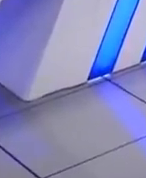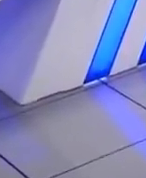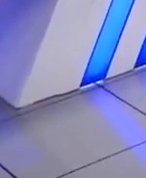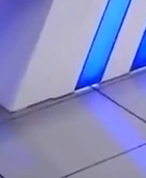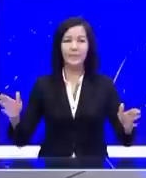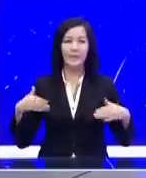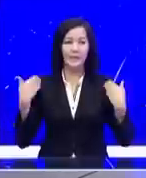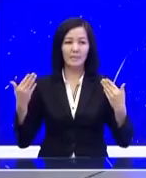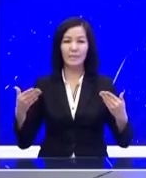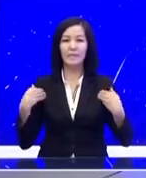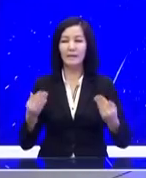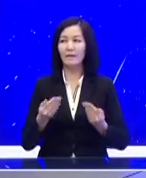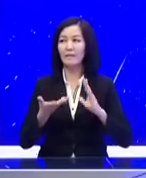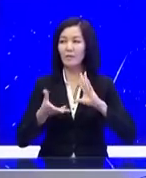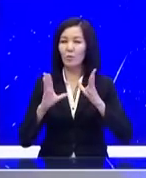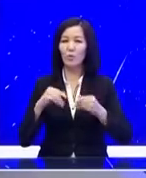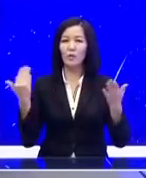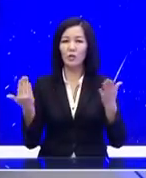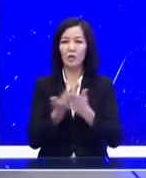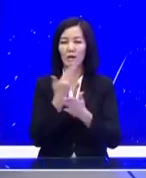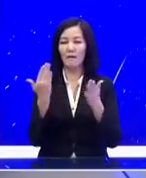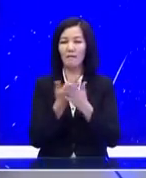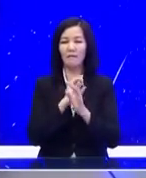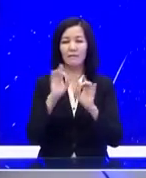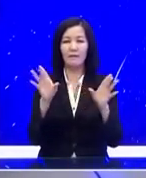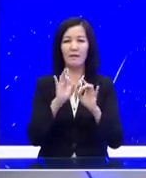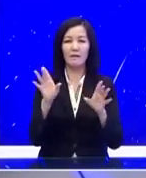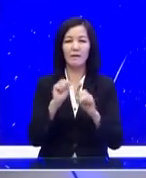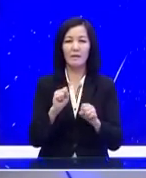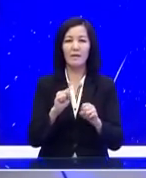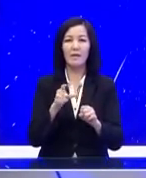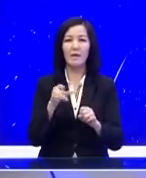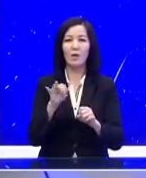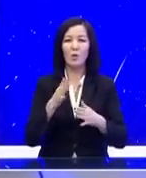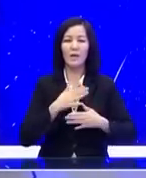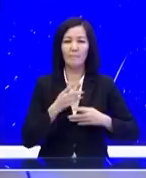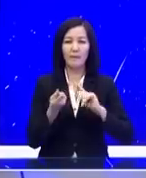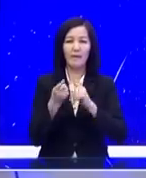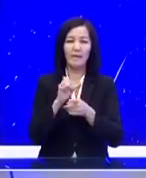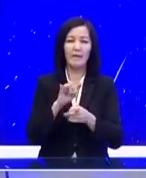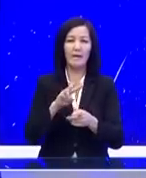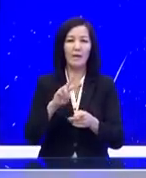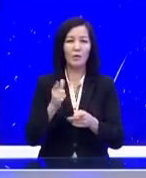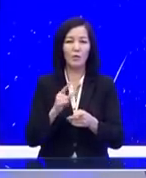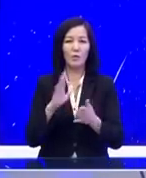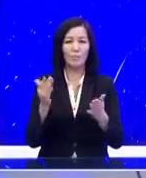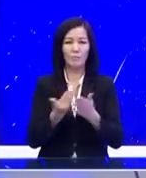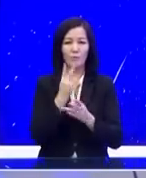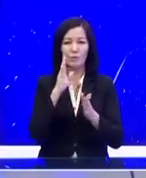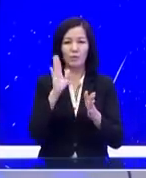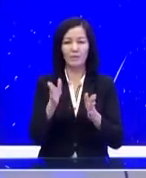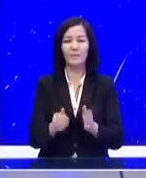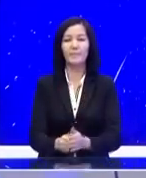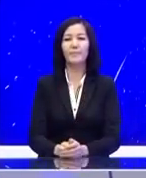Армысыздар, аймақтың бастарнасының тікелей эфирінде қорытынды жаңалықтар студияда ақпараттар легінен Гауһар Мұса, Суырда ауданында Айгүл Жұмашқызы.